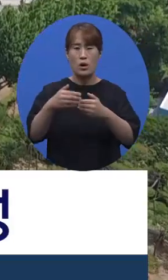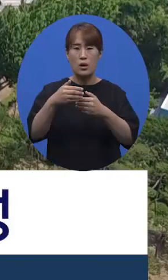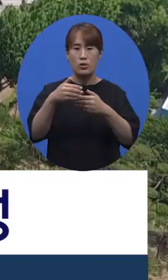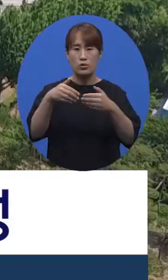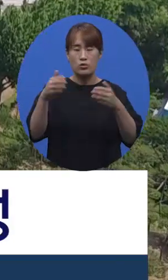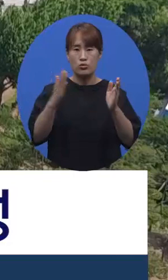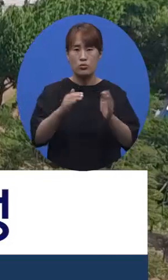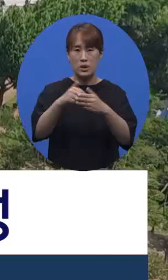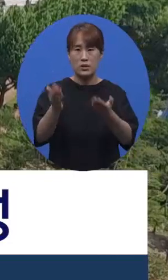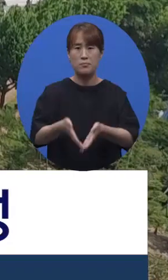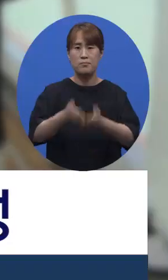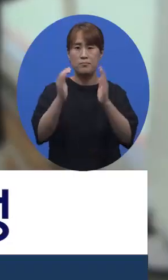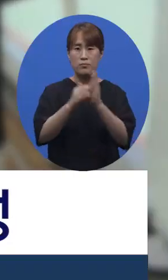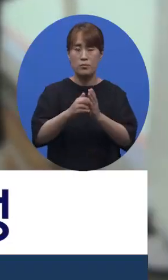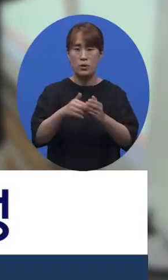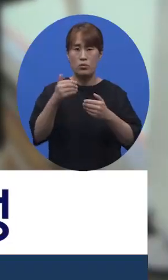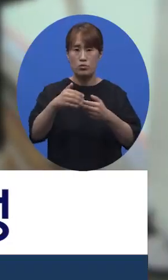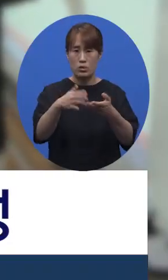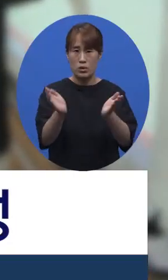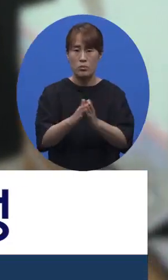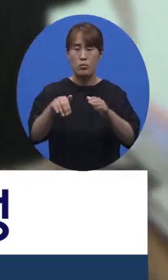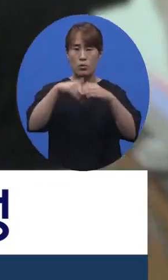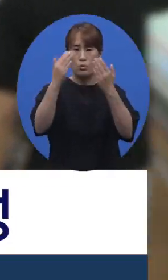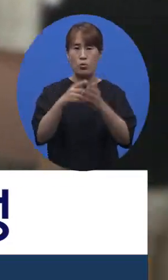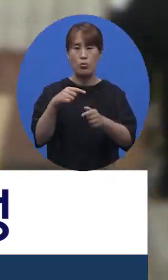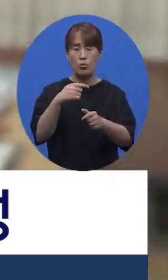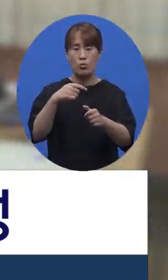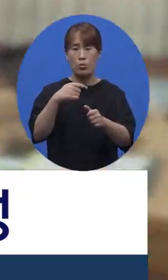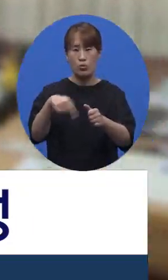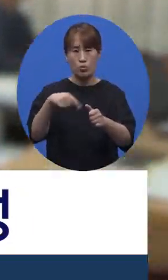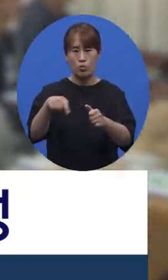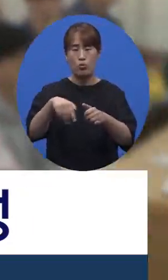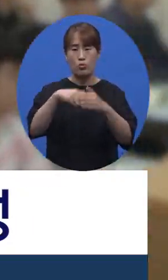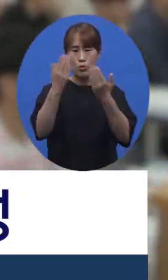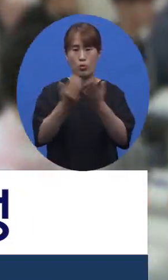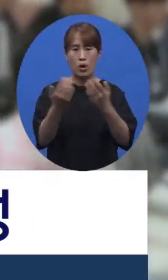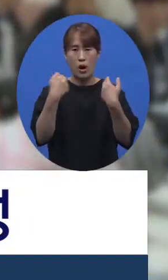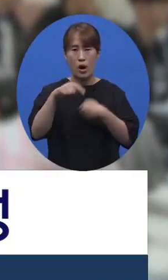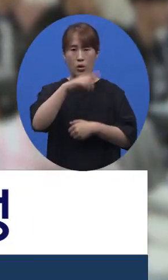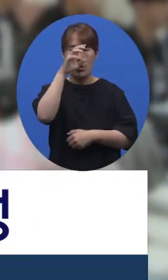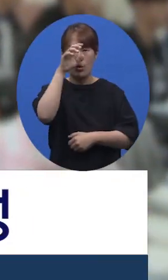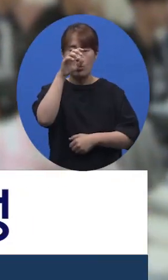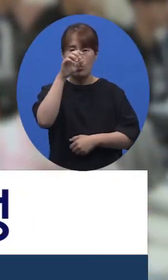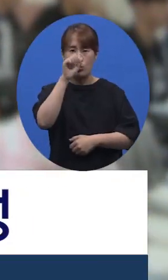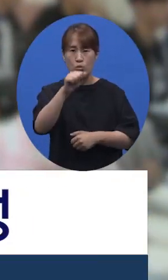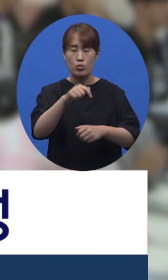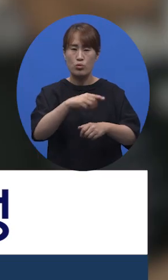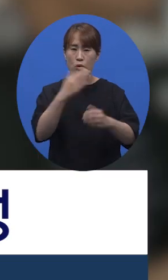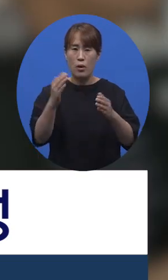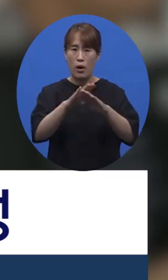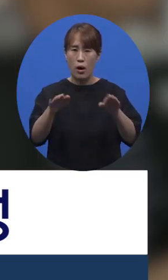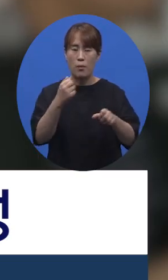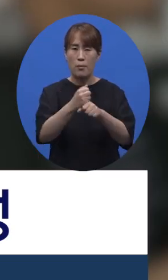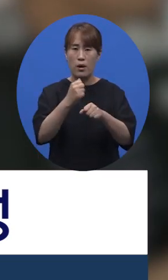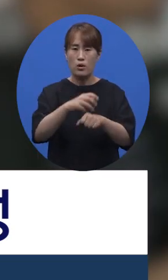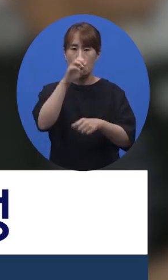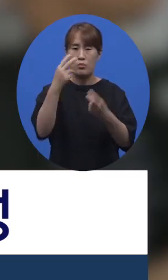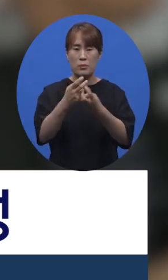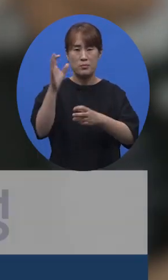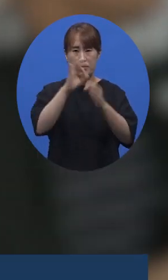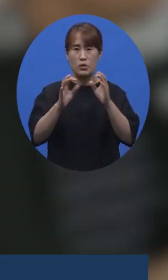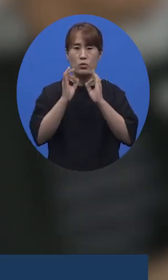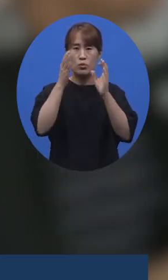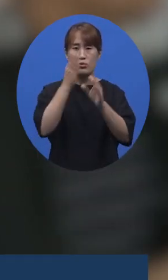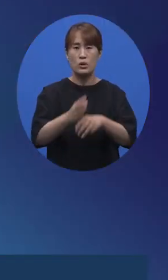추진단을 구성해 씁니다 추진단은 돈의 모든 학교의 교육 수준을 높이고 지역간 교육격차 해소를 위한 방안 마련에 나서기로